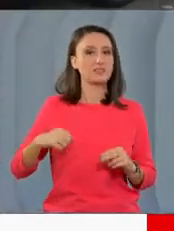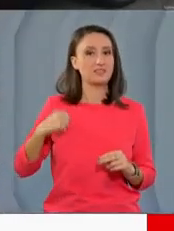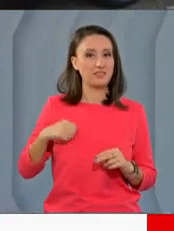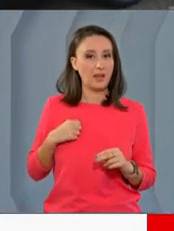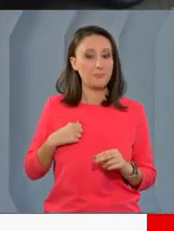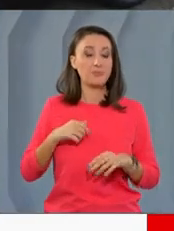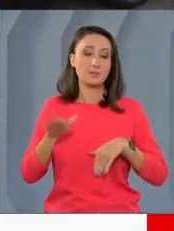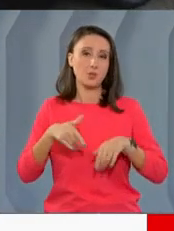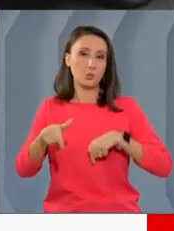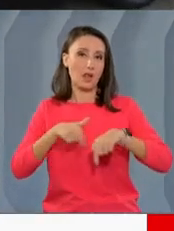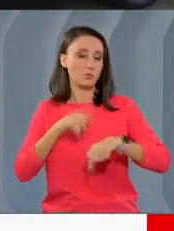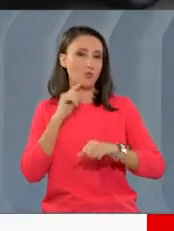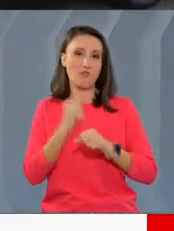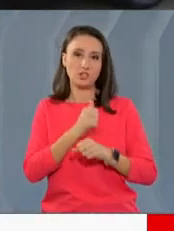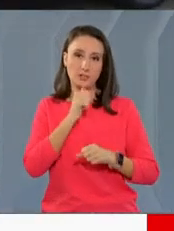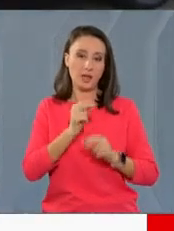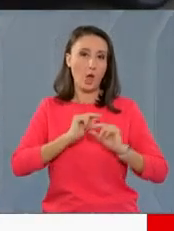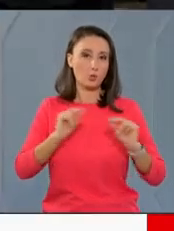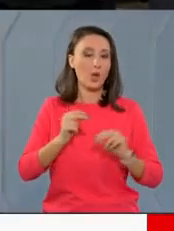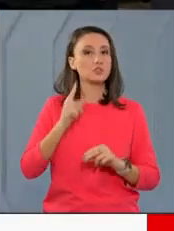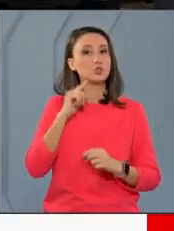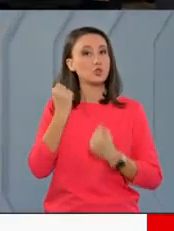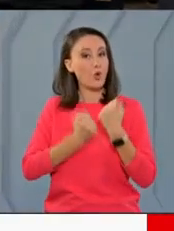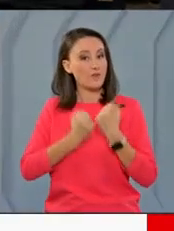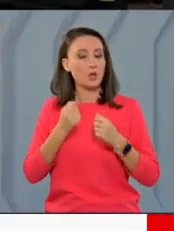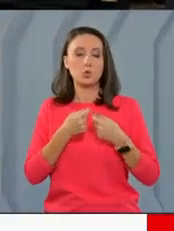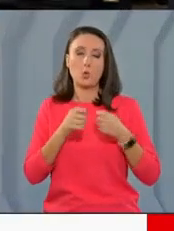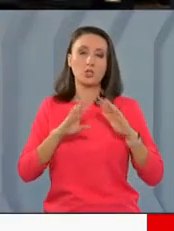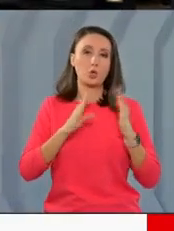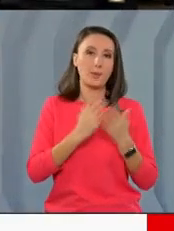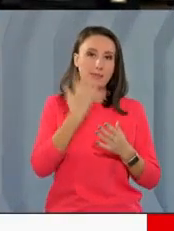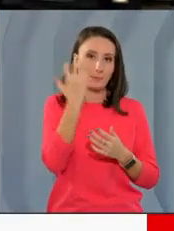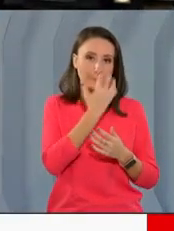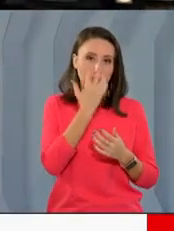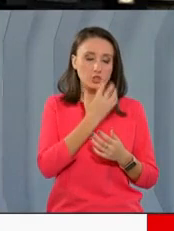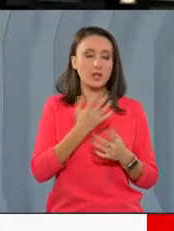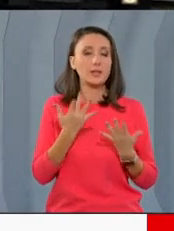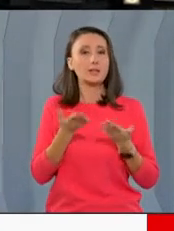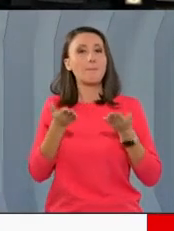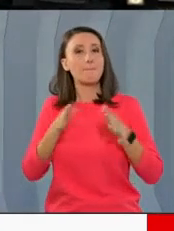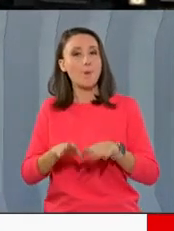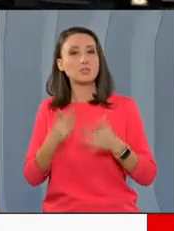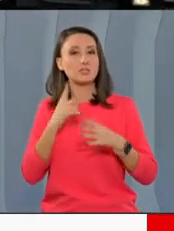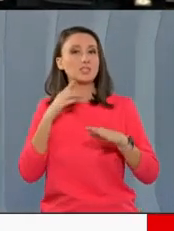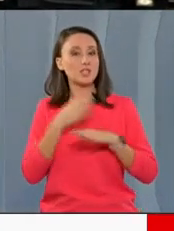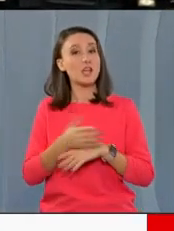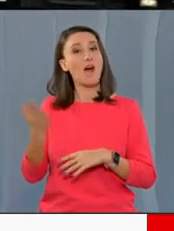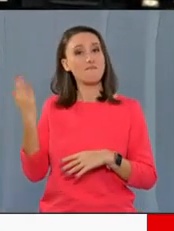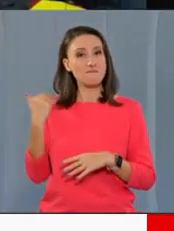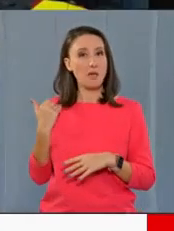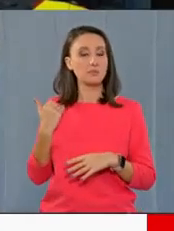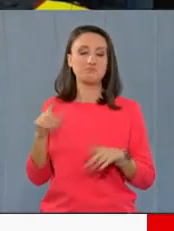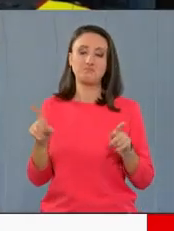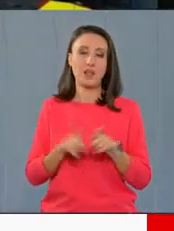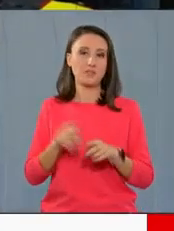Ministerul Transporturilor Nu face nimic pentru a educa șoferii și toată lumea se plânge Vai Câți mor și Câți hrăniți avem și suntem